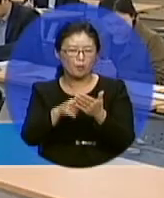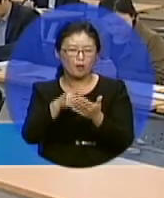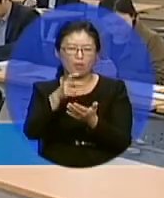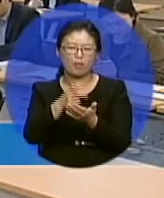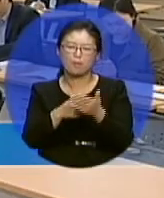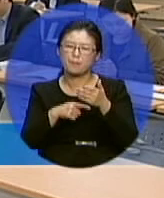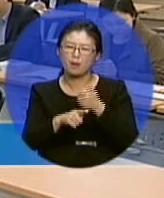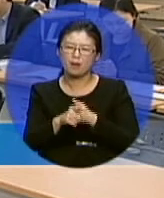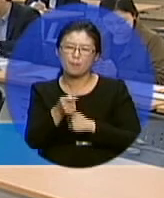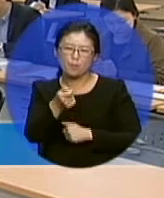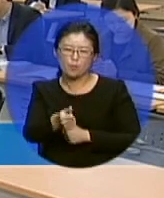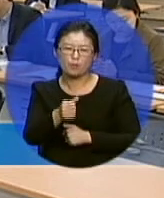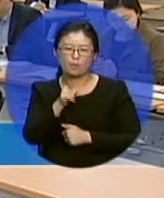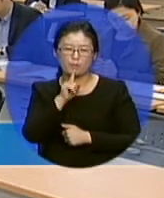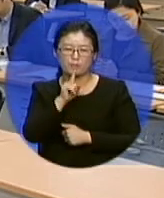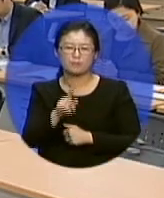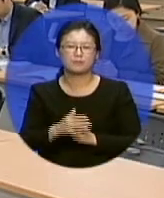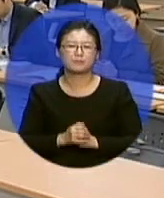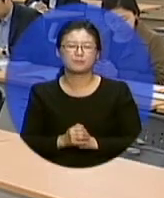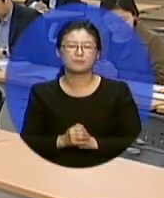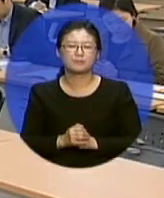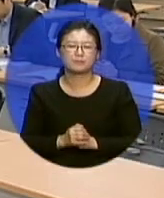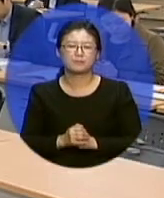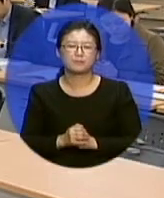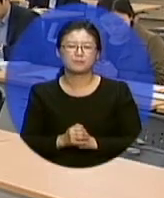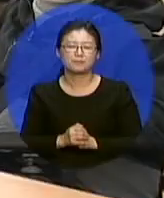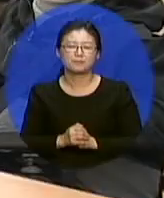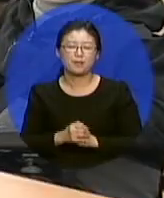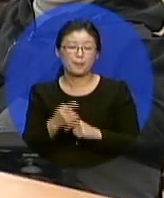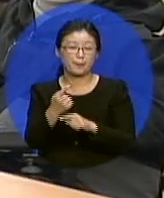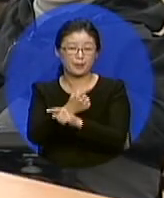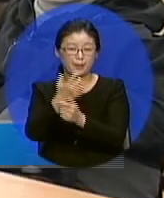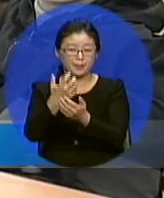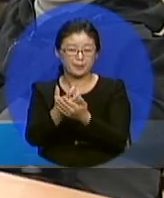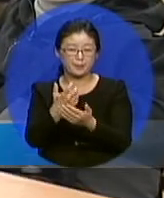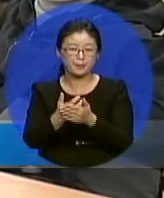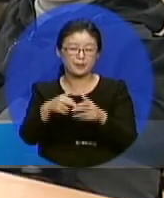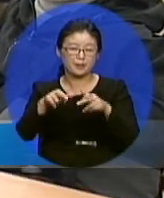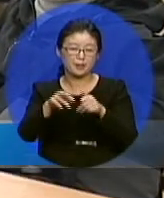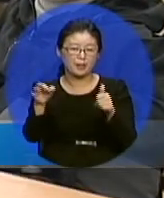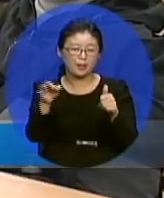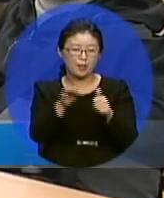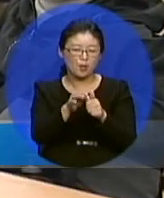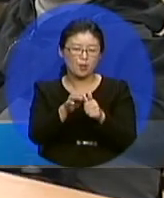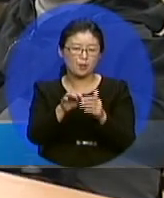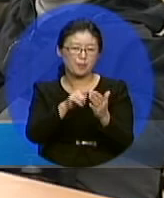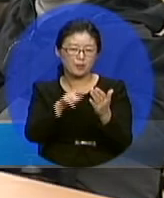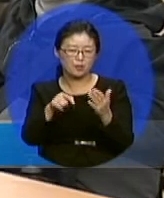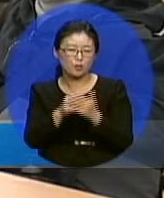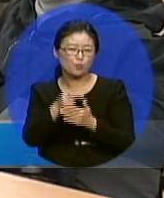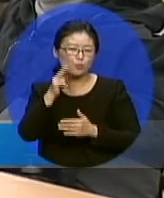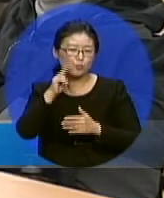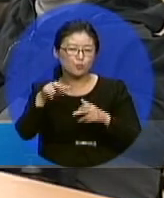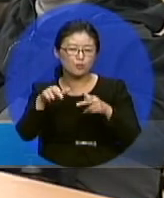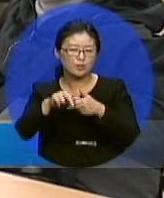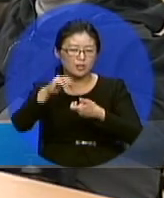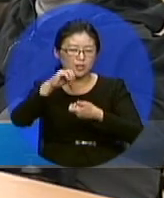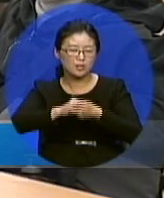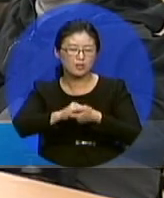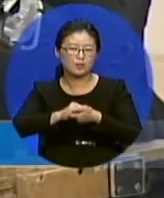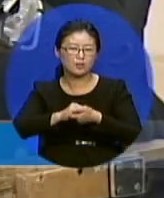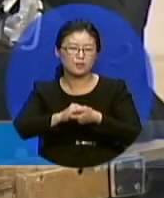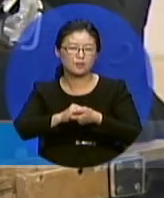다하지 못하고 있다는 지적이 잇따랐습니다. 개정안은 장애인연금 지급 대상을 중증장애인으로 한정하고